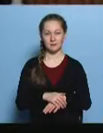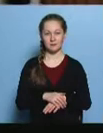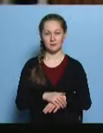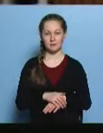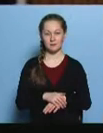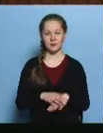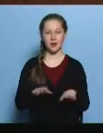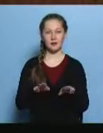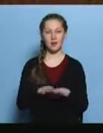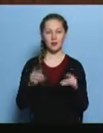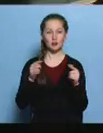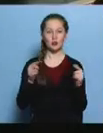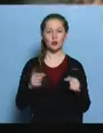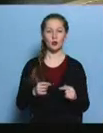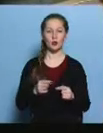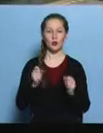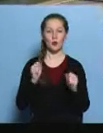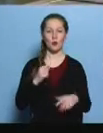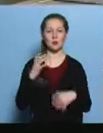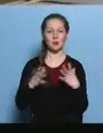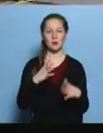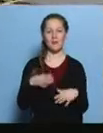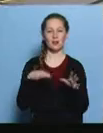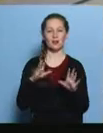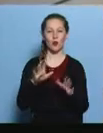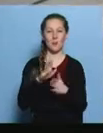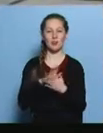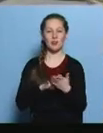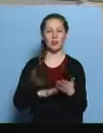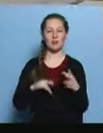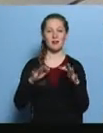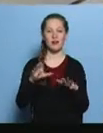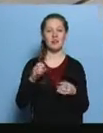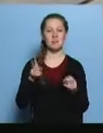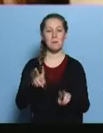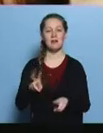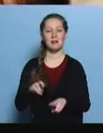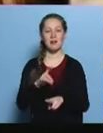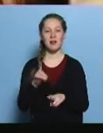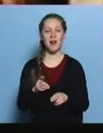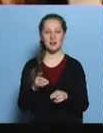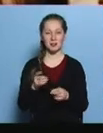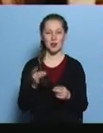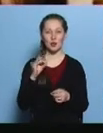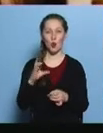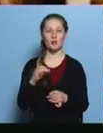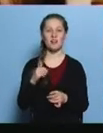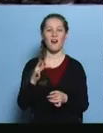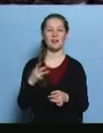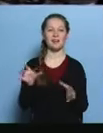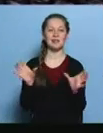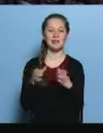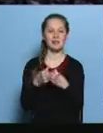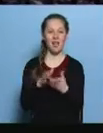Так четко сложные боевые приемы могут отрабатывать только продолжатели дела спецназа. Кадетские классы Росгвардии, отряды спецназначения «Кречет» в